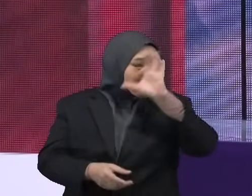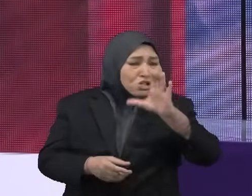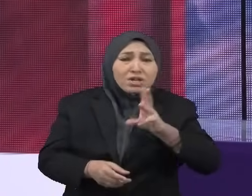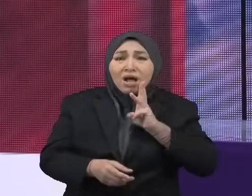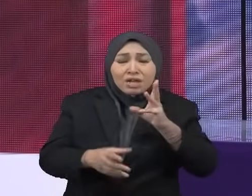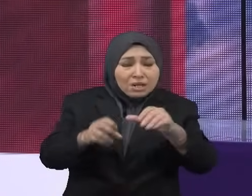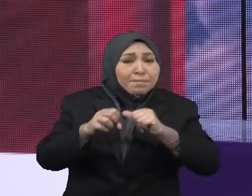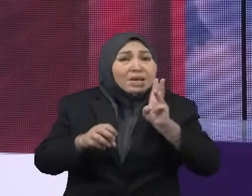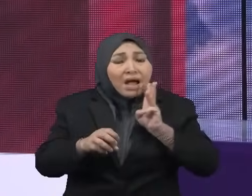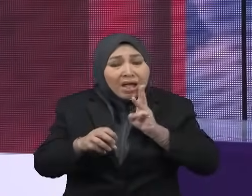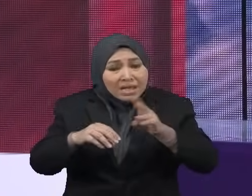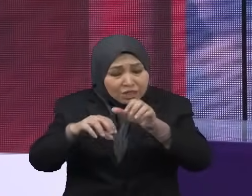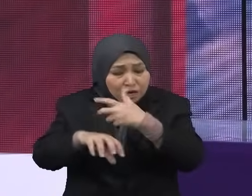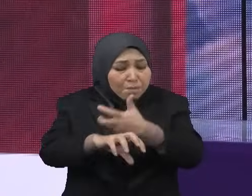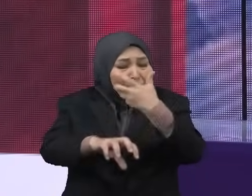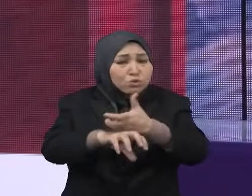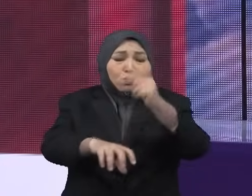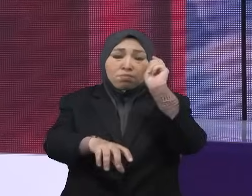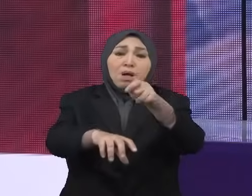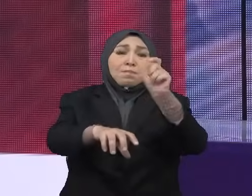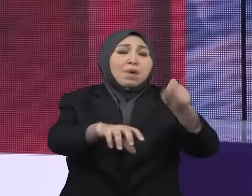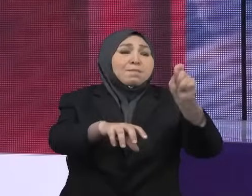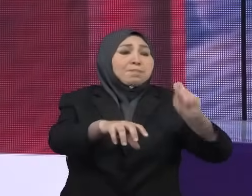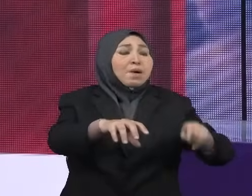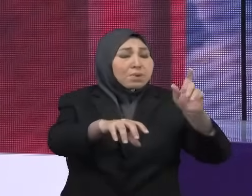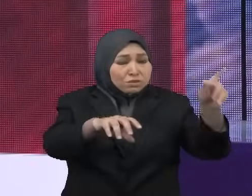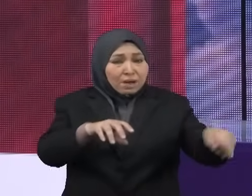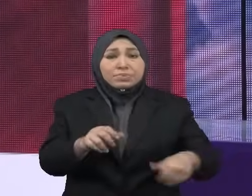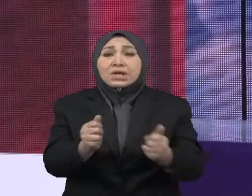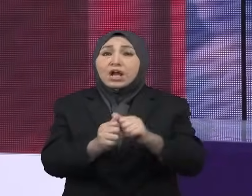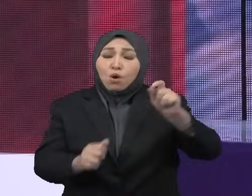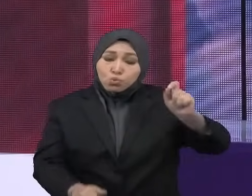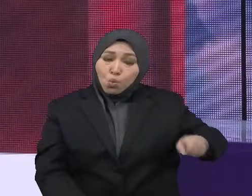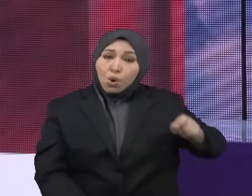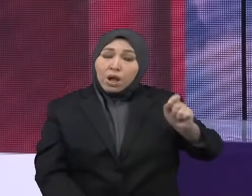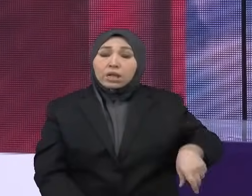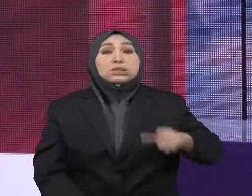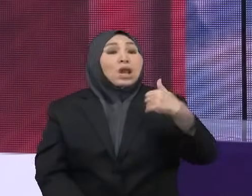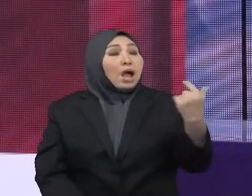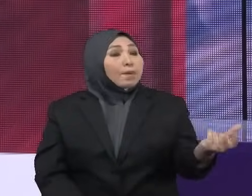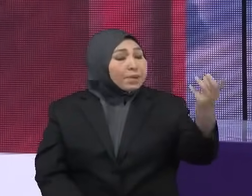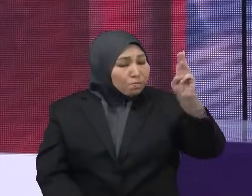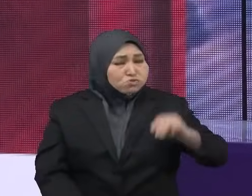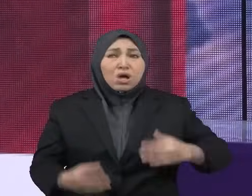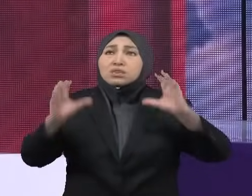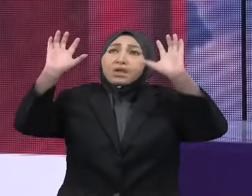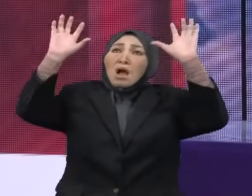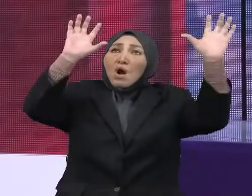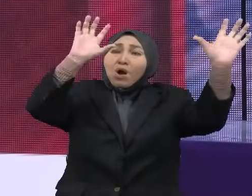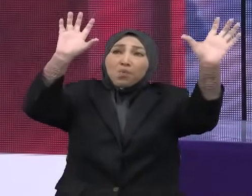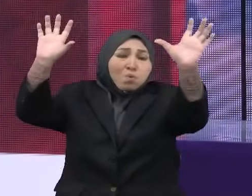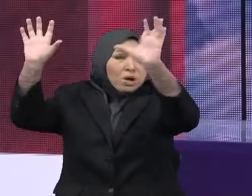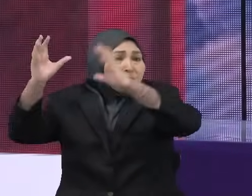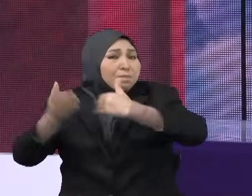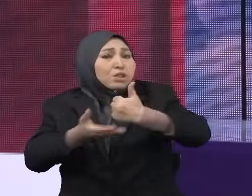dapat air daripada batu yang dipukul dengan tongkat Nabi Musa. Ada awan, ada